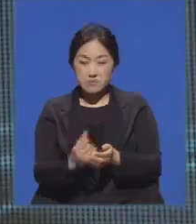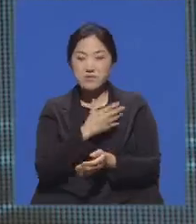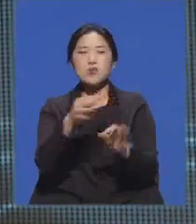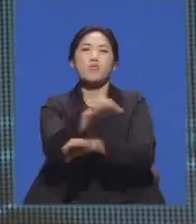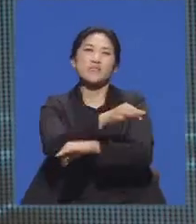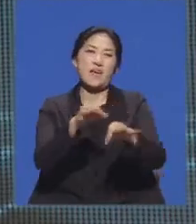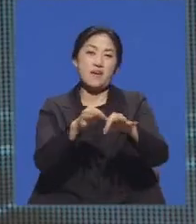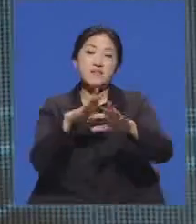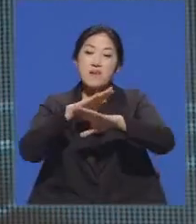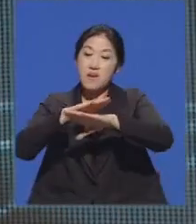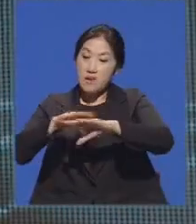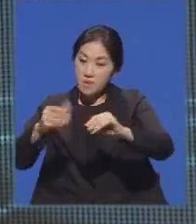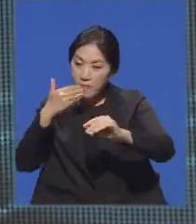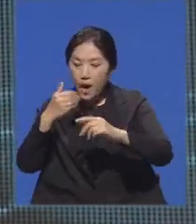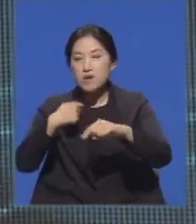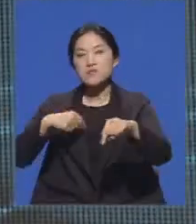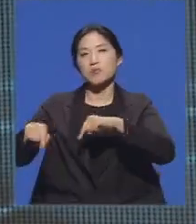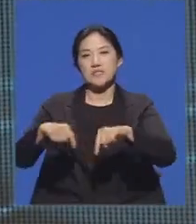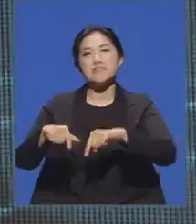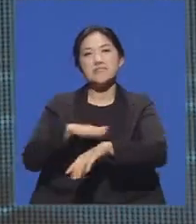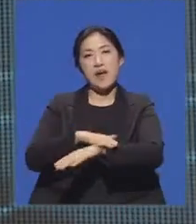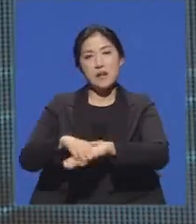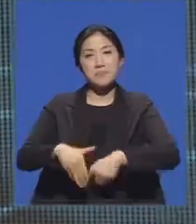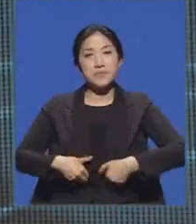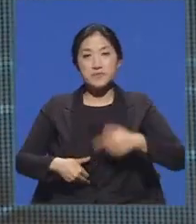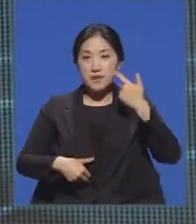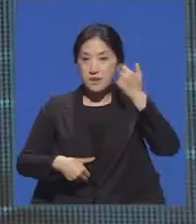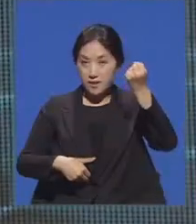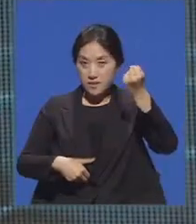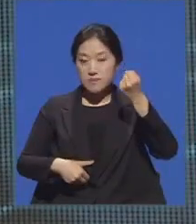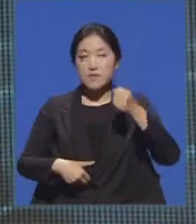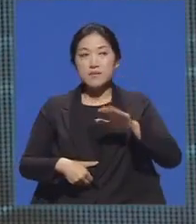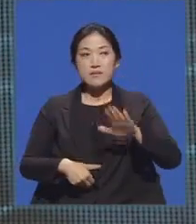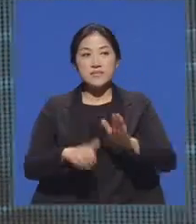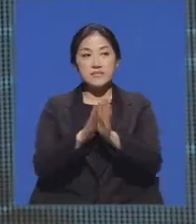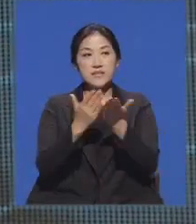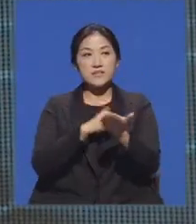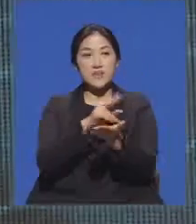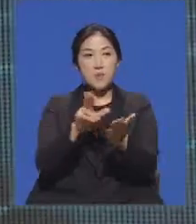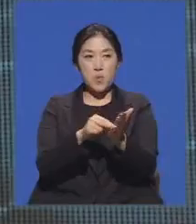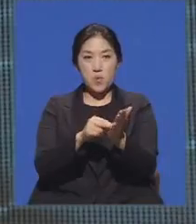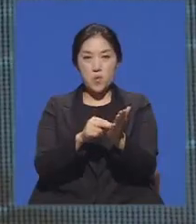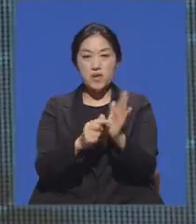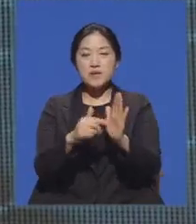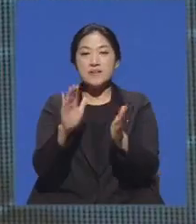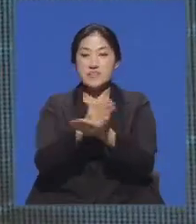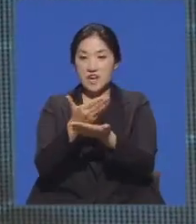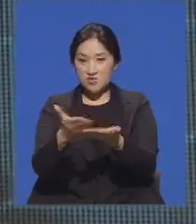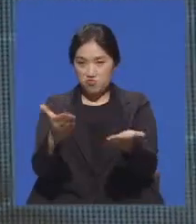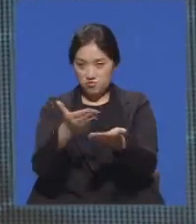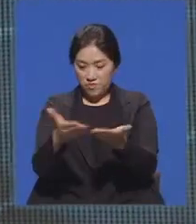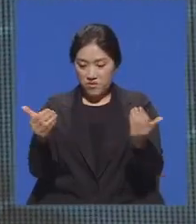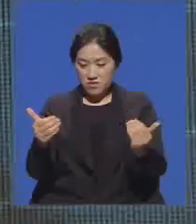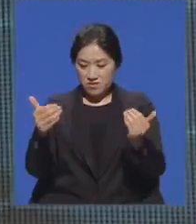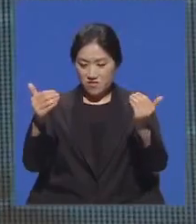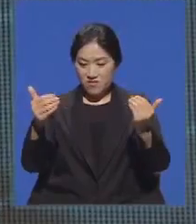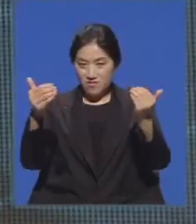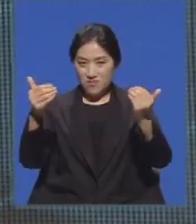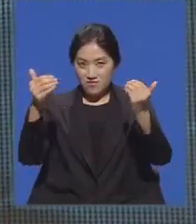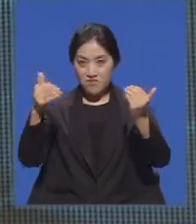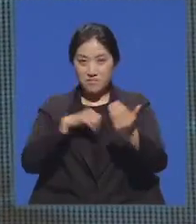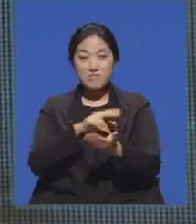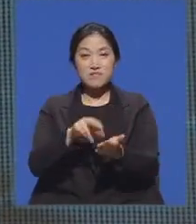그 해법은 정치에 있다. 이렇게 생각합니다. 이 책 제목이 나누면서